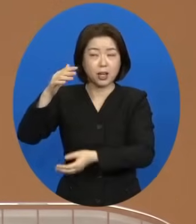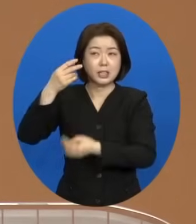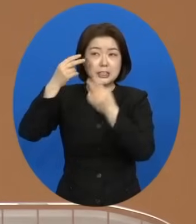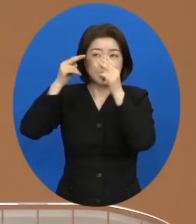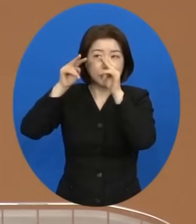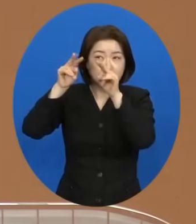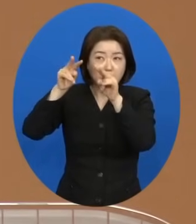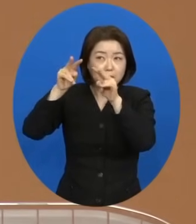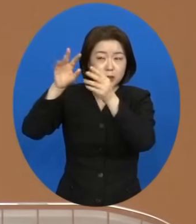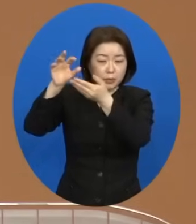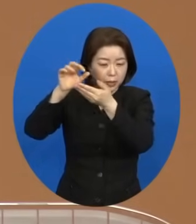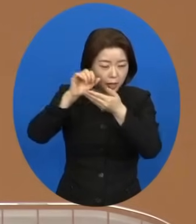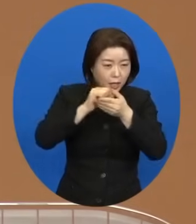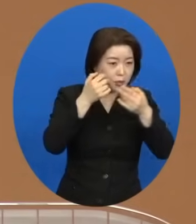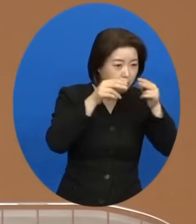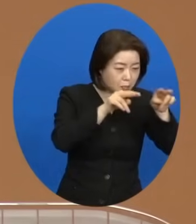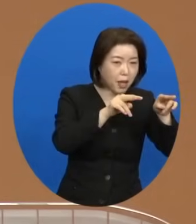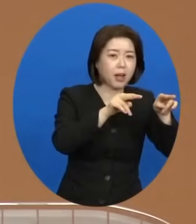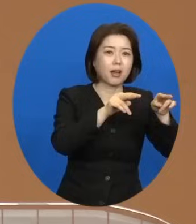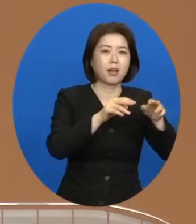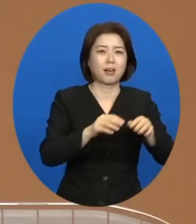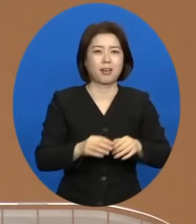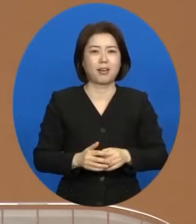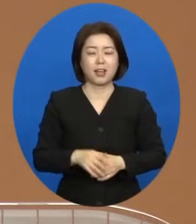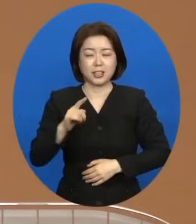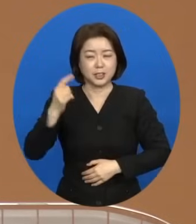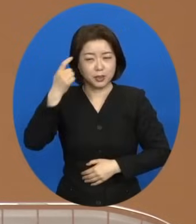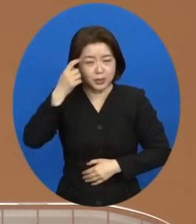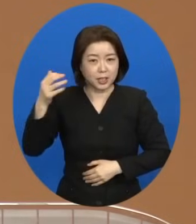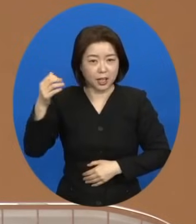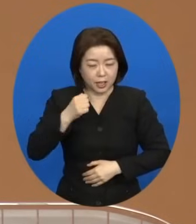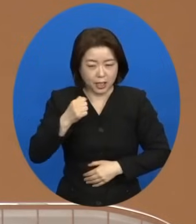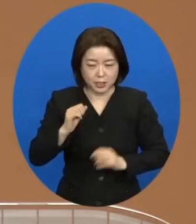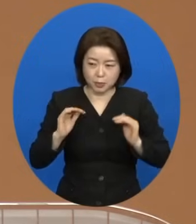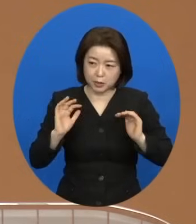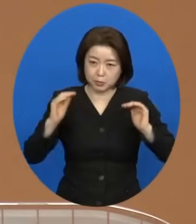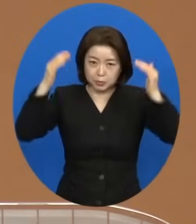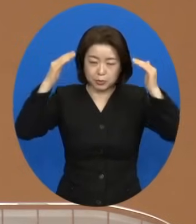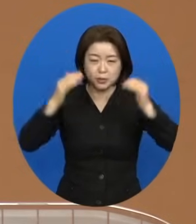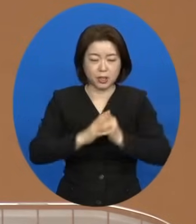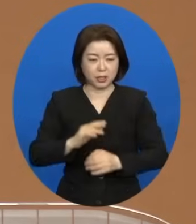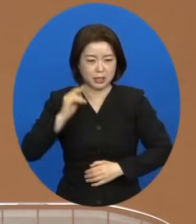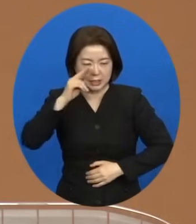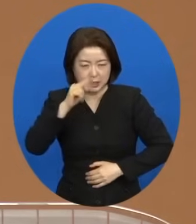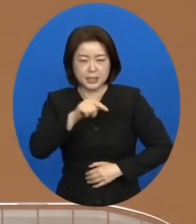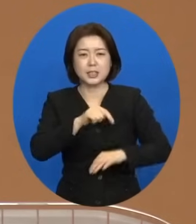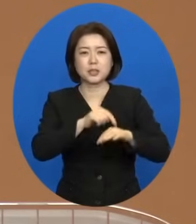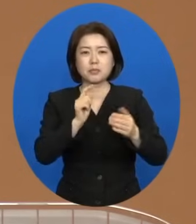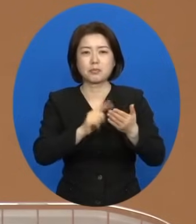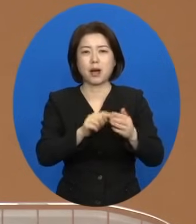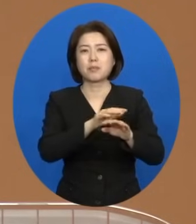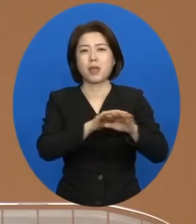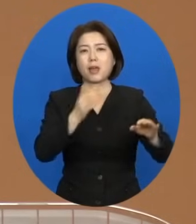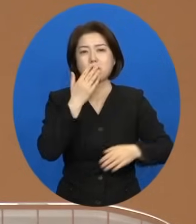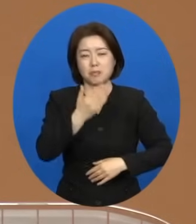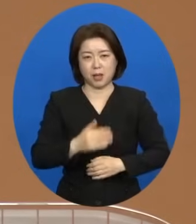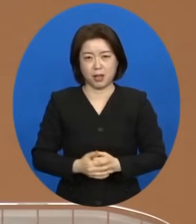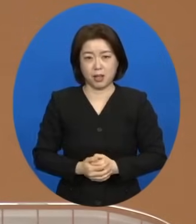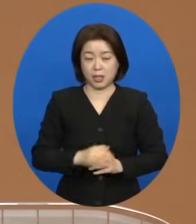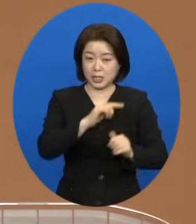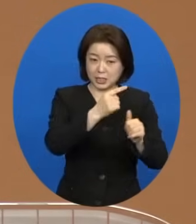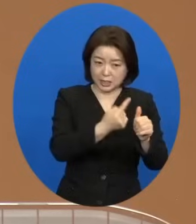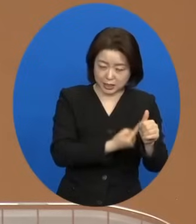마음을 가질 때 사람은 성장을 하게 되고 시기심을 극복을 하게 되 되는 것이죠 시간이 지나면 저절로